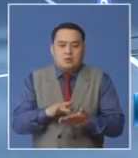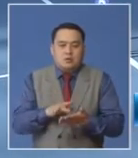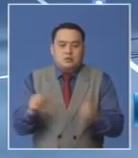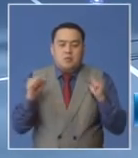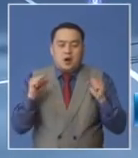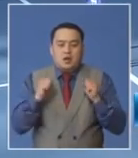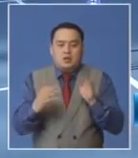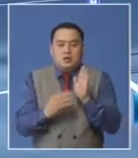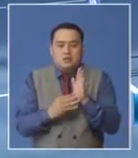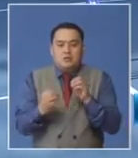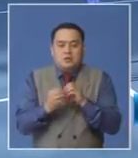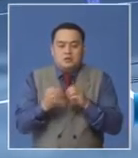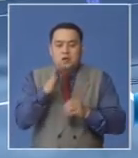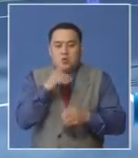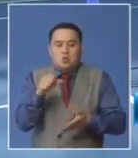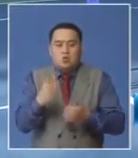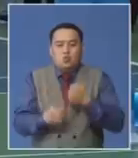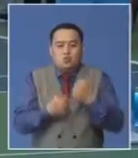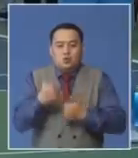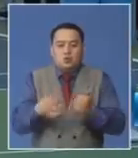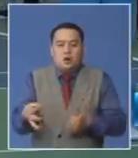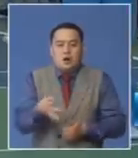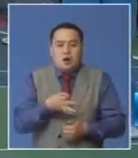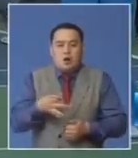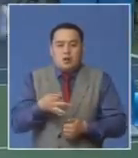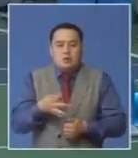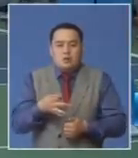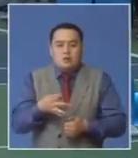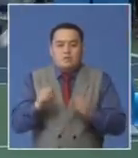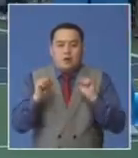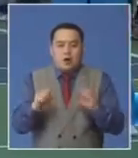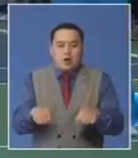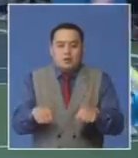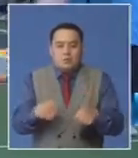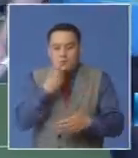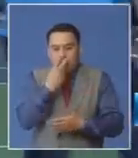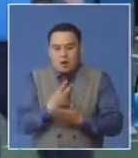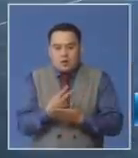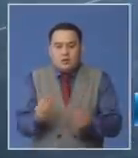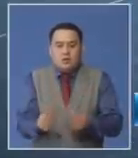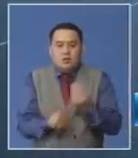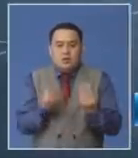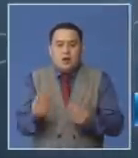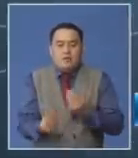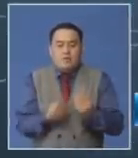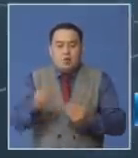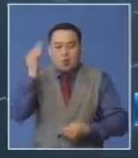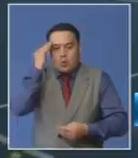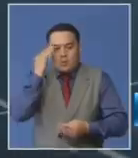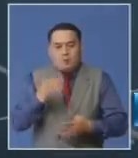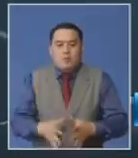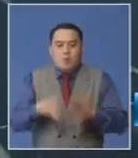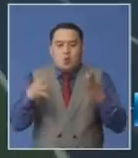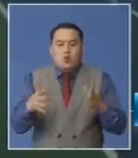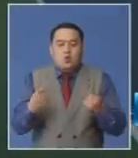9 10 лет участия в областном турнире оранжевый мяч он даст им возможность проверить свои игровые навыки и умения перед более